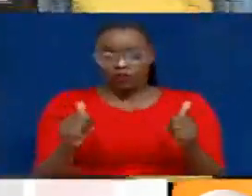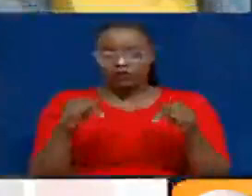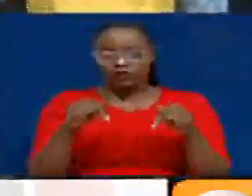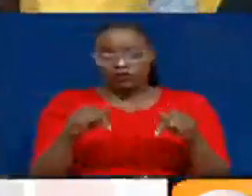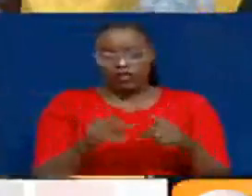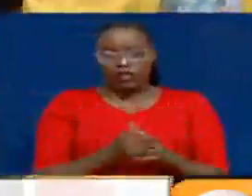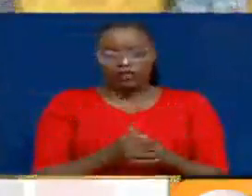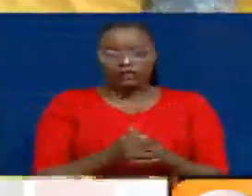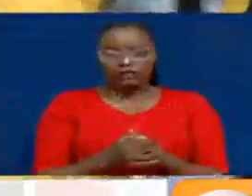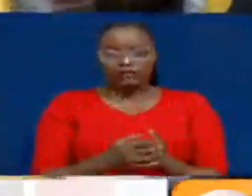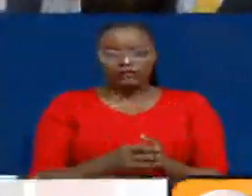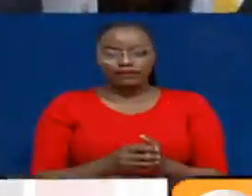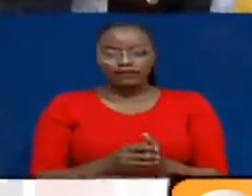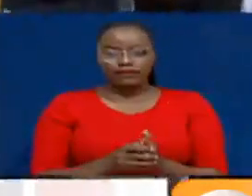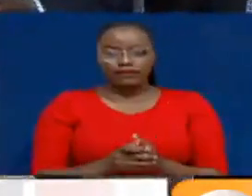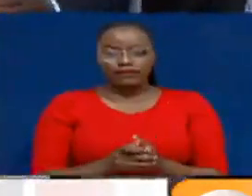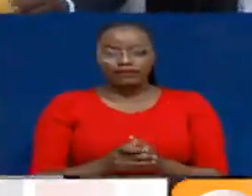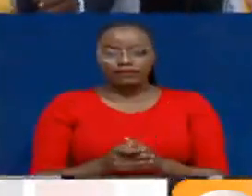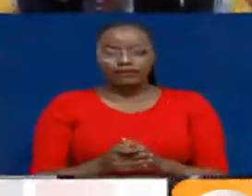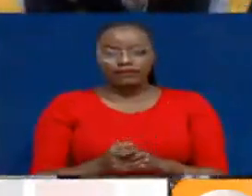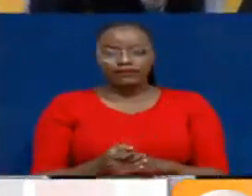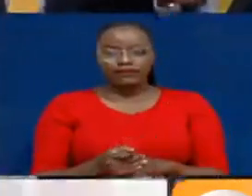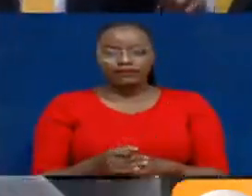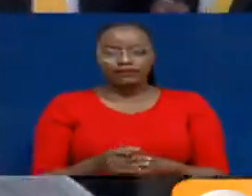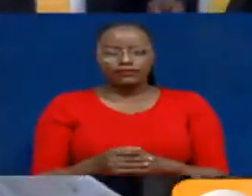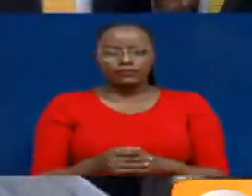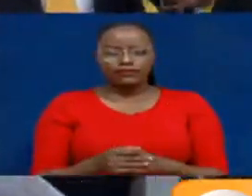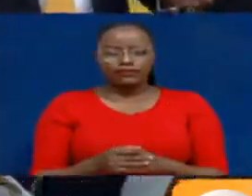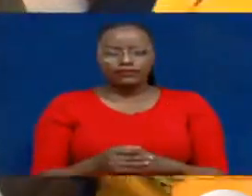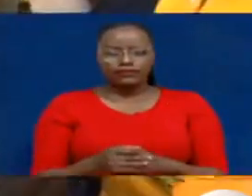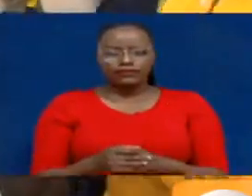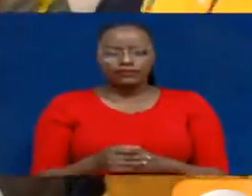Gatete Njoroge, Runinga ya Citizen.